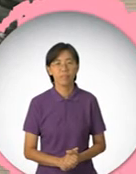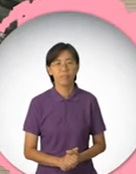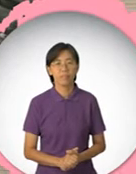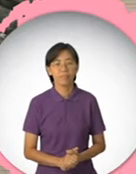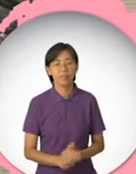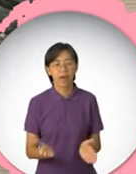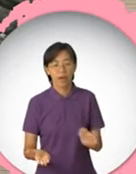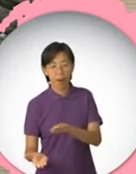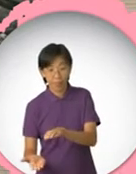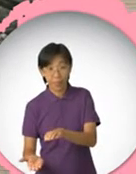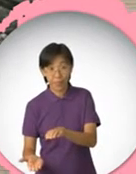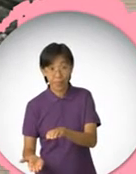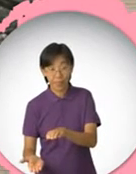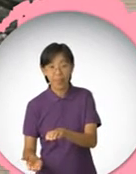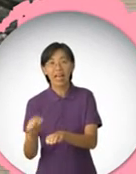ลองดู